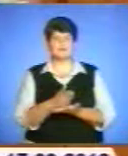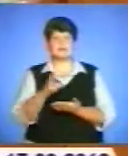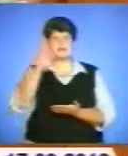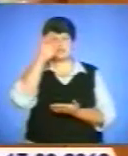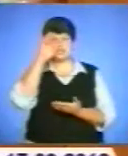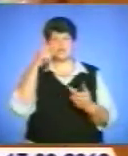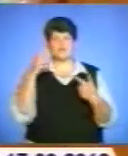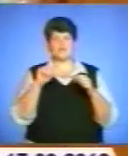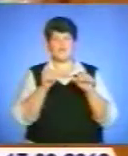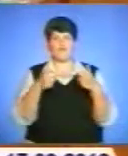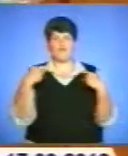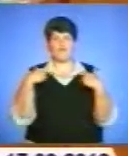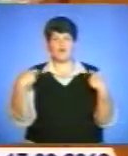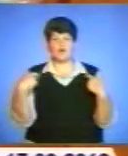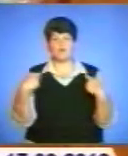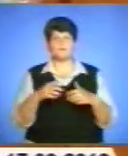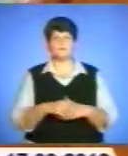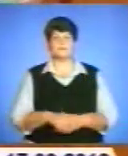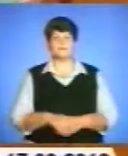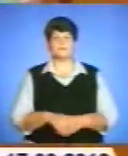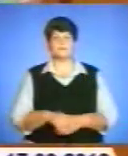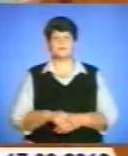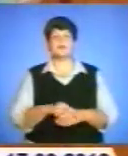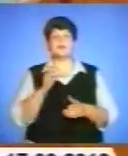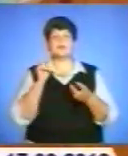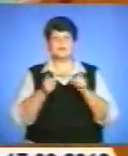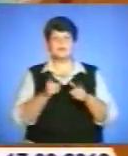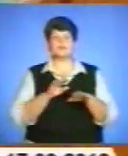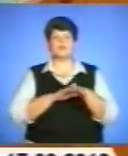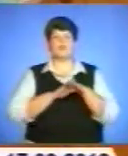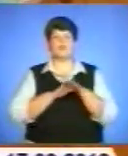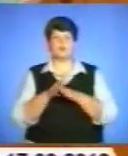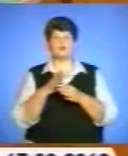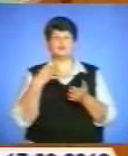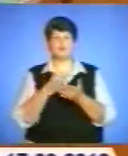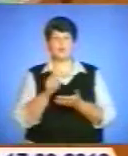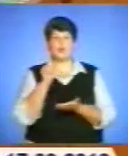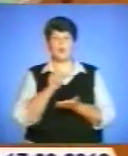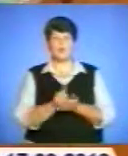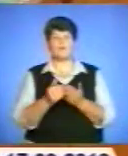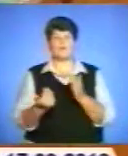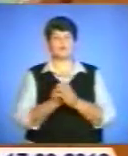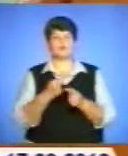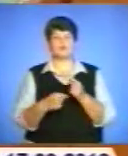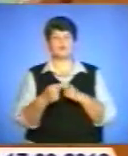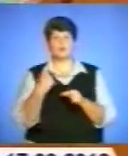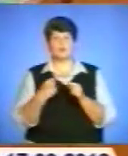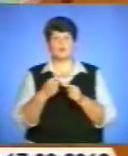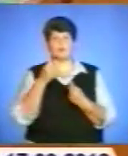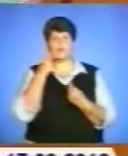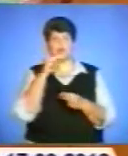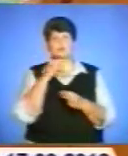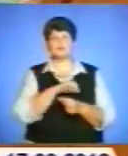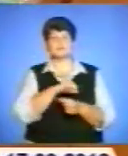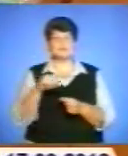форму, дійсно виконуєте свої обов'язки по відновленню і покращенню одного з